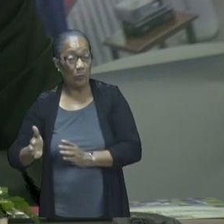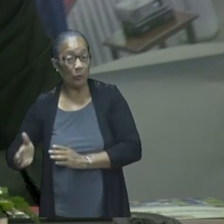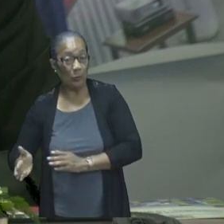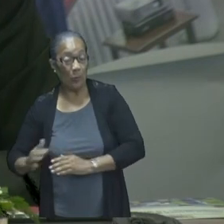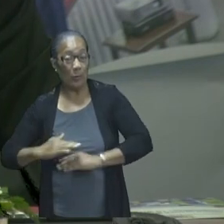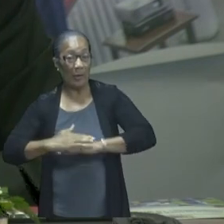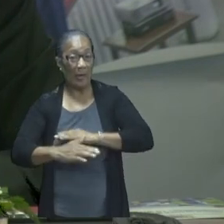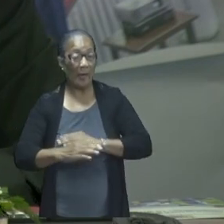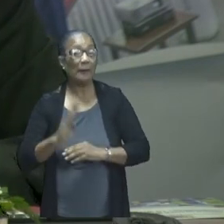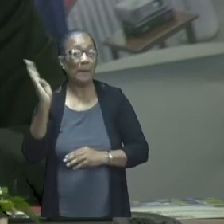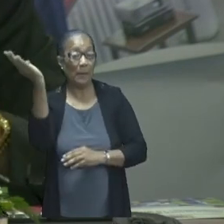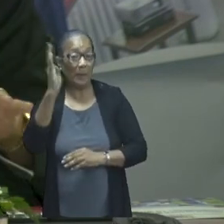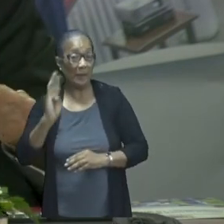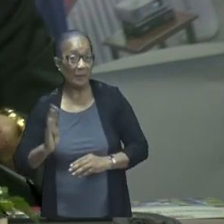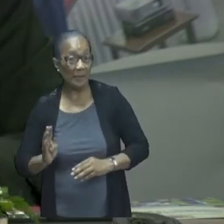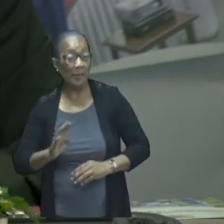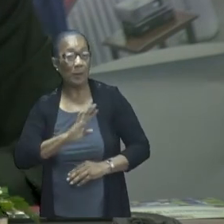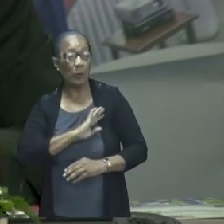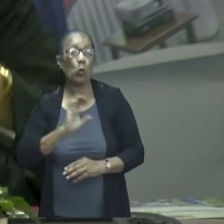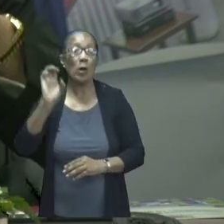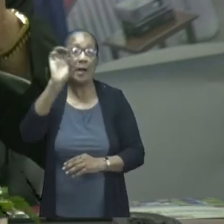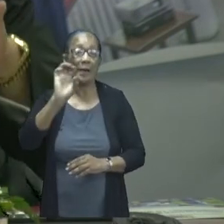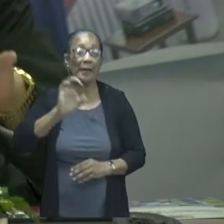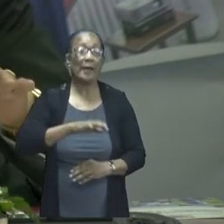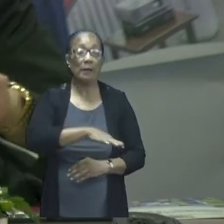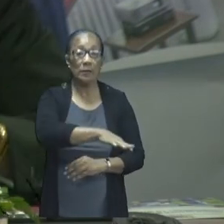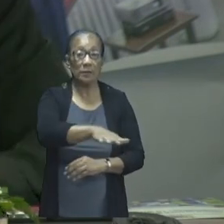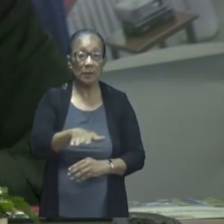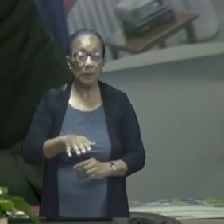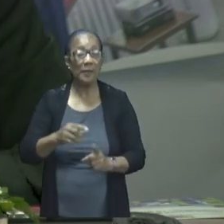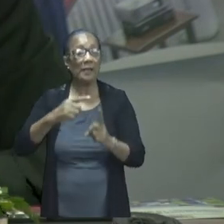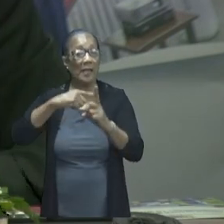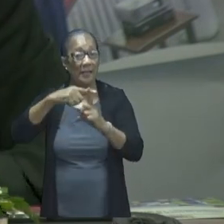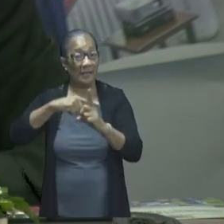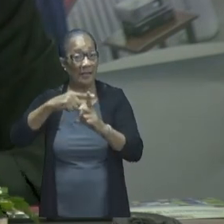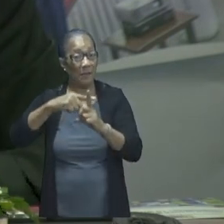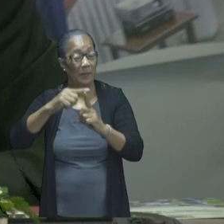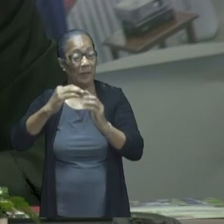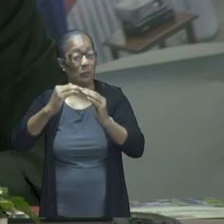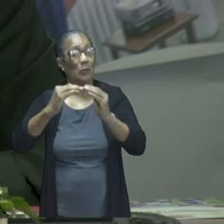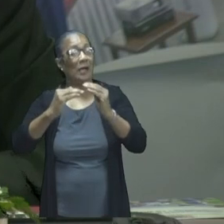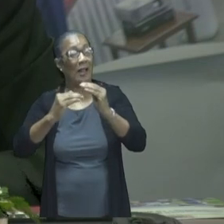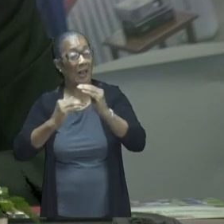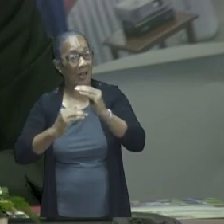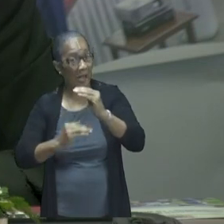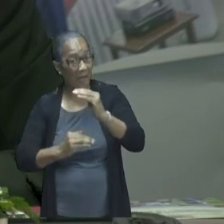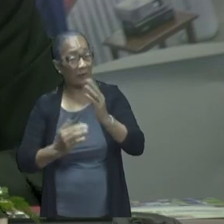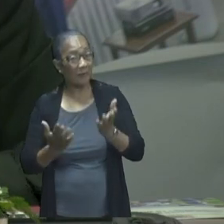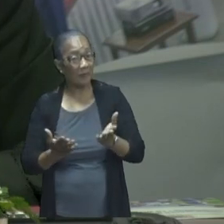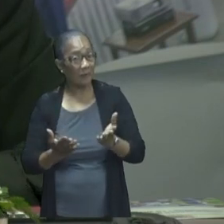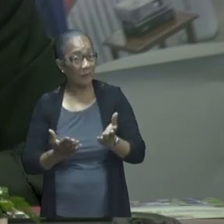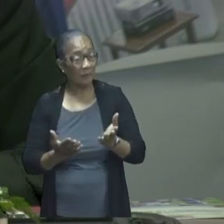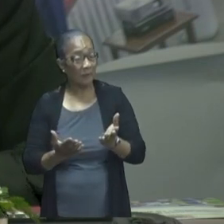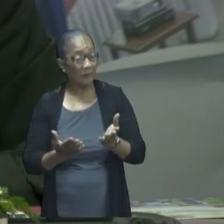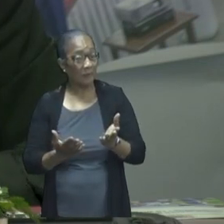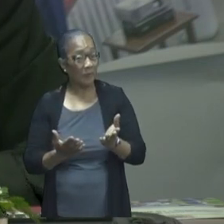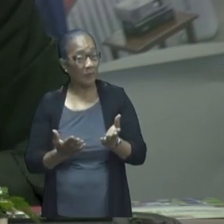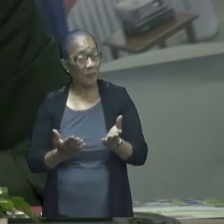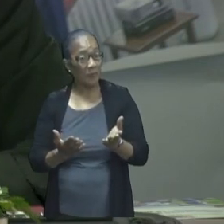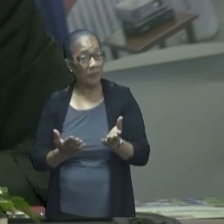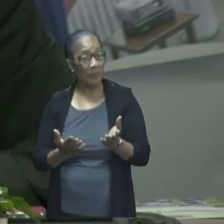maar ook en als caribisch gebied bar waar de temperatuur helaas kwam te zitten